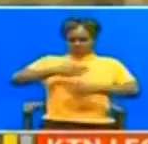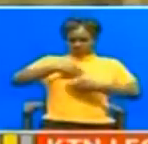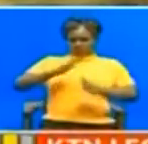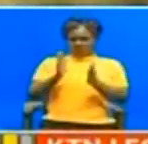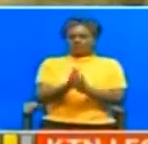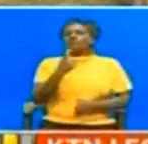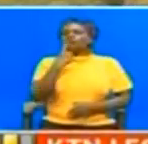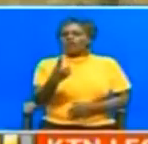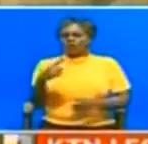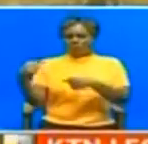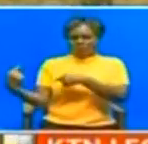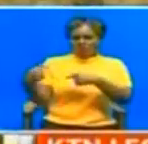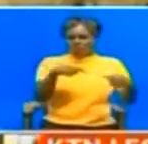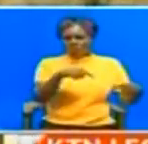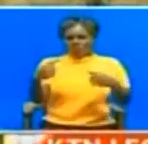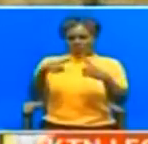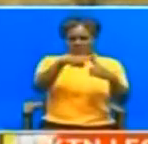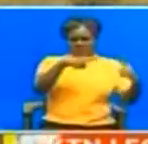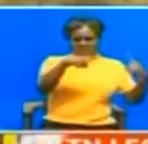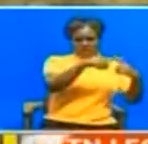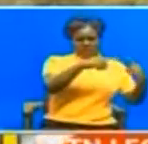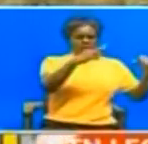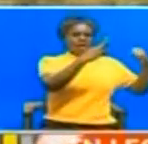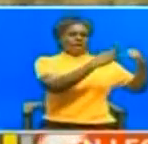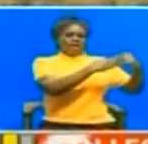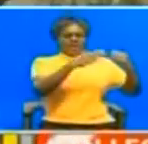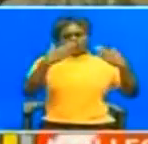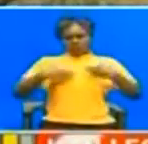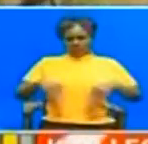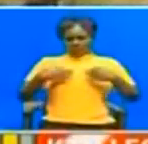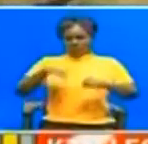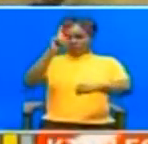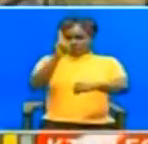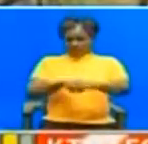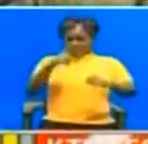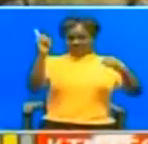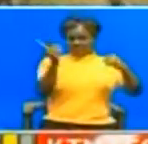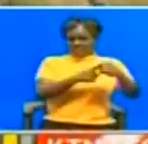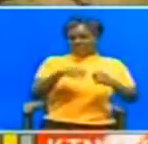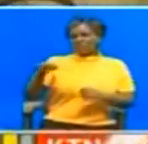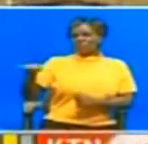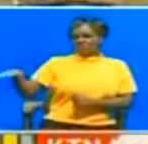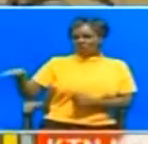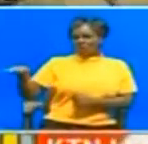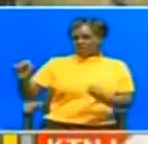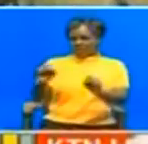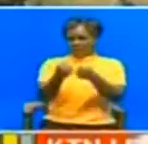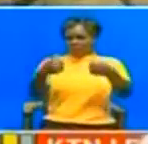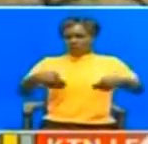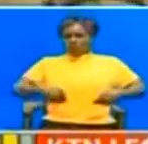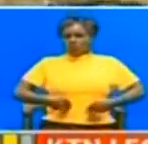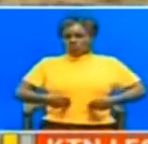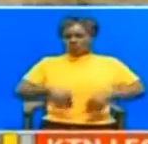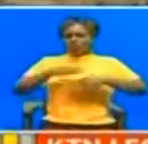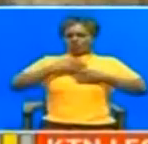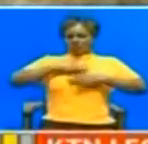Turkana kupigana na kusababisha vifo vya watu wanane. Mapigano hayo ya saa 12 asubuhi yanadaiwa kutekelezwa na vijana wa jamii ya